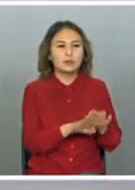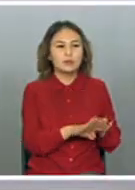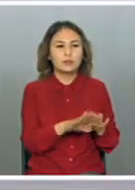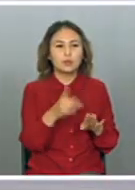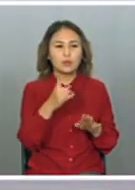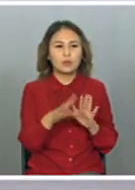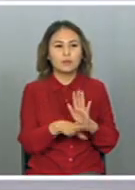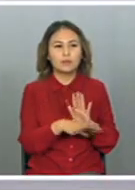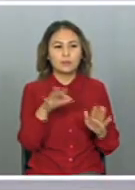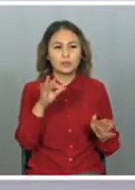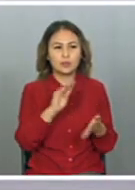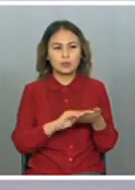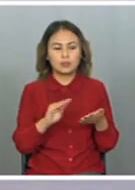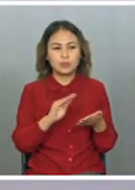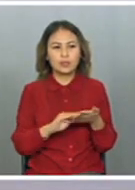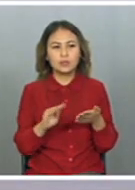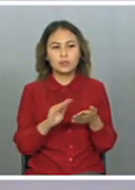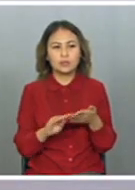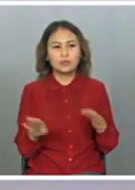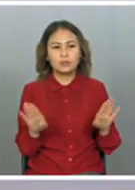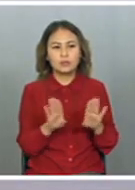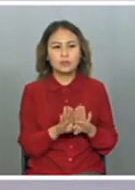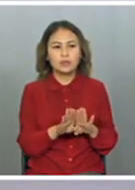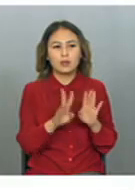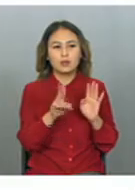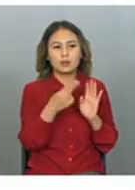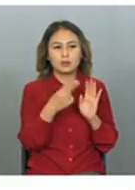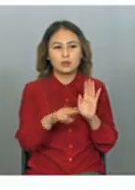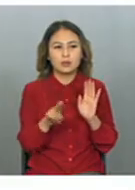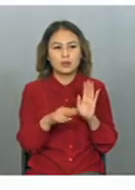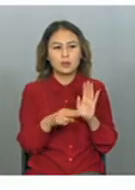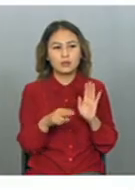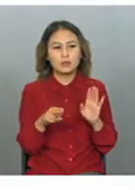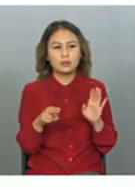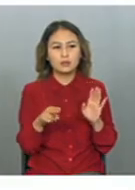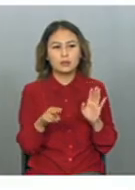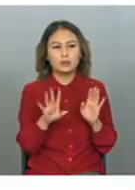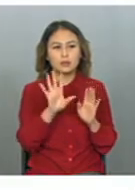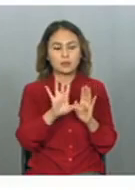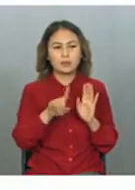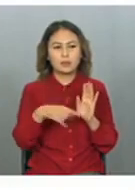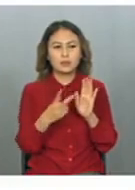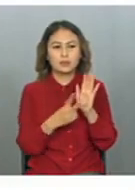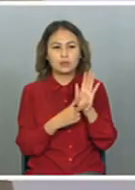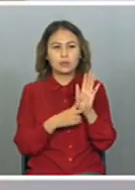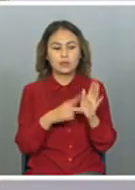тұр. Жазып қояйық. D'nin tüyesi 5 bütün 7'ten 1'ge